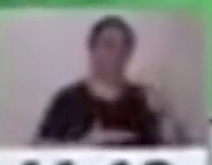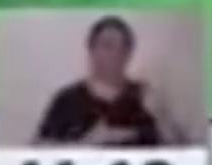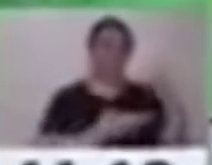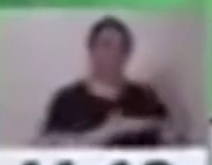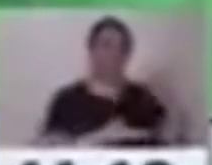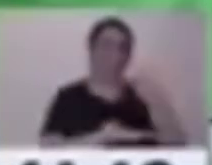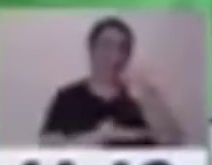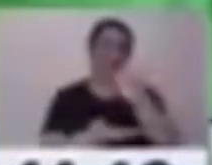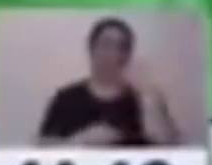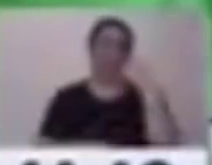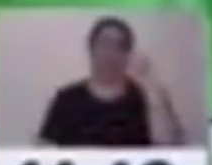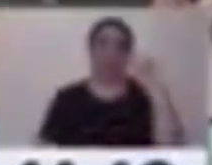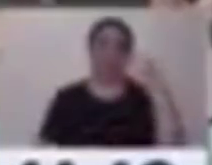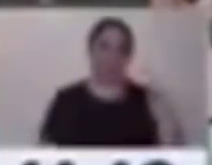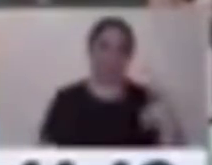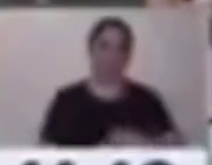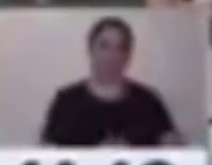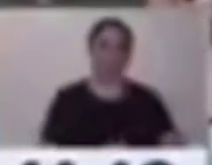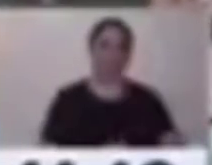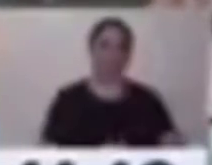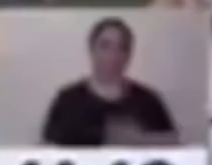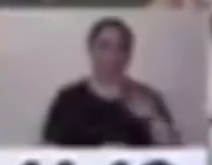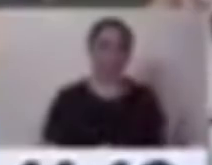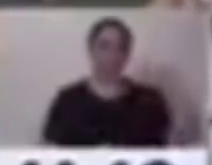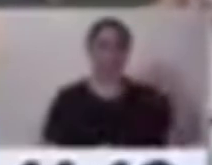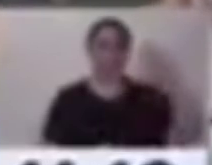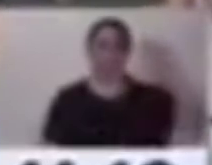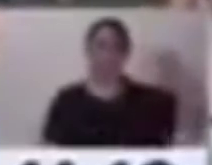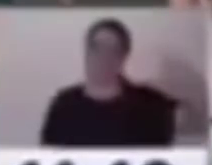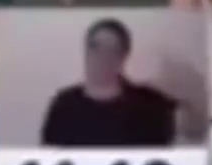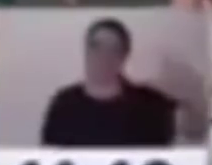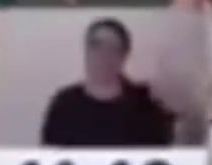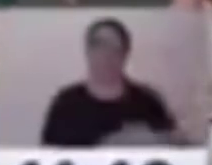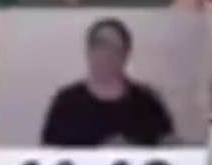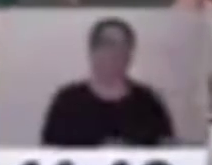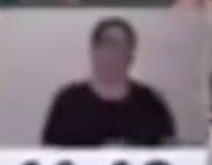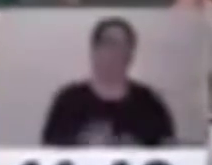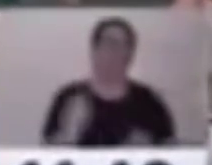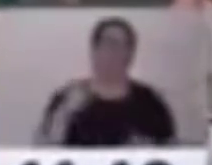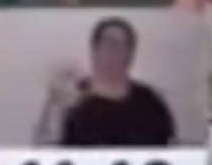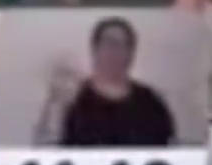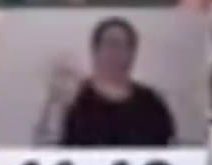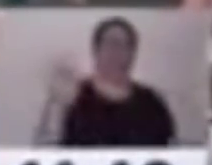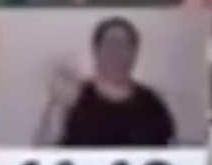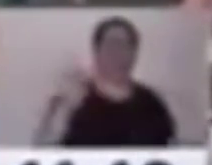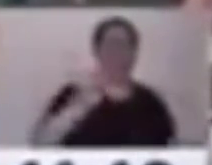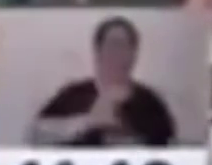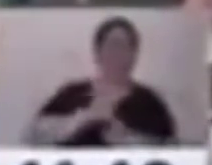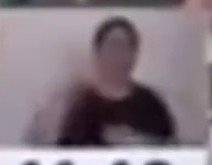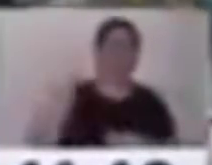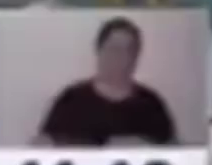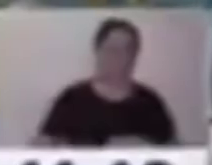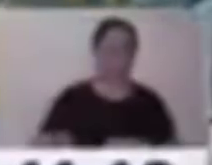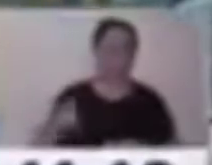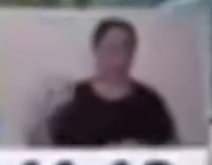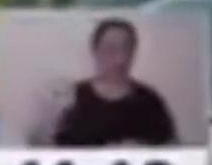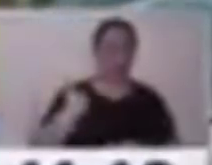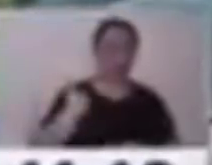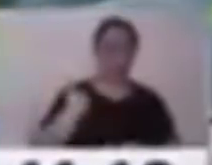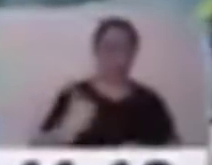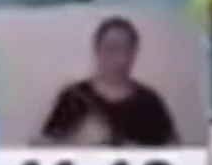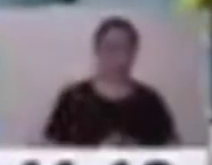may information na hindi tama. At meron din pong mangilan-ngilan